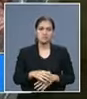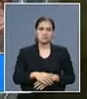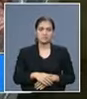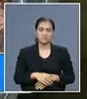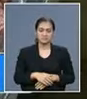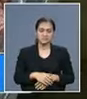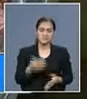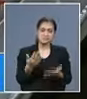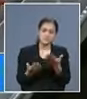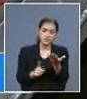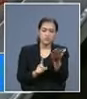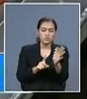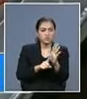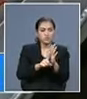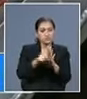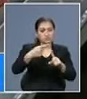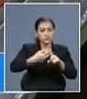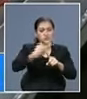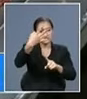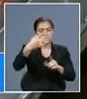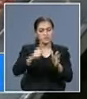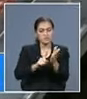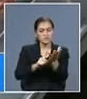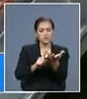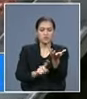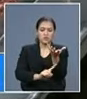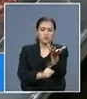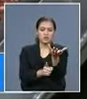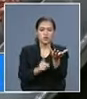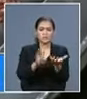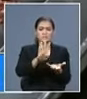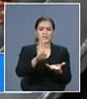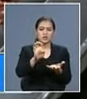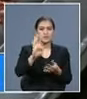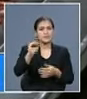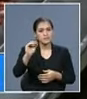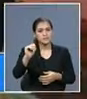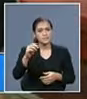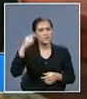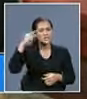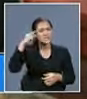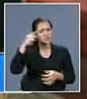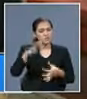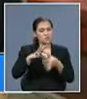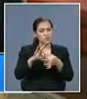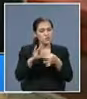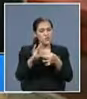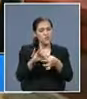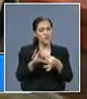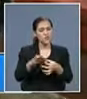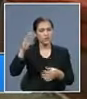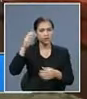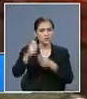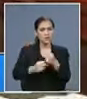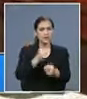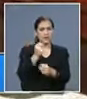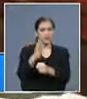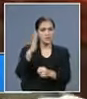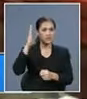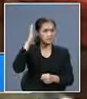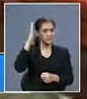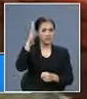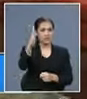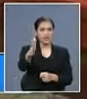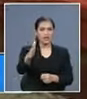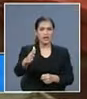340บาทในช่วงเดือนเมษายนนี้นะครับล่าสุดหลายฝ่ายก็กำลังหวั่นว่าอีก 5ปีข้างหน้านี้ในพื้นที่จังหวัดลำพูนก็แทบจะไม่